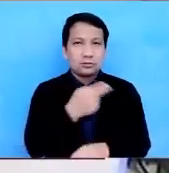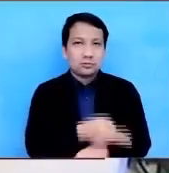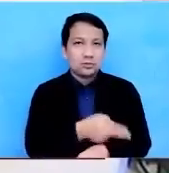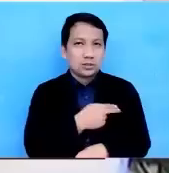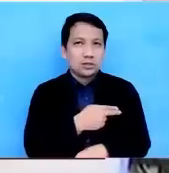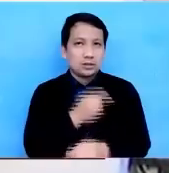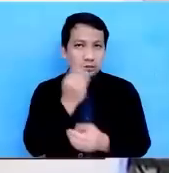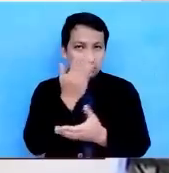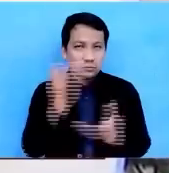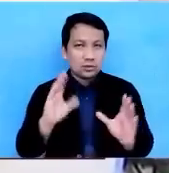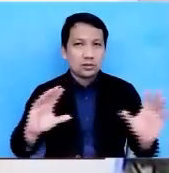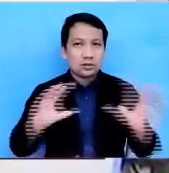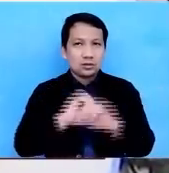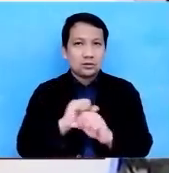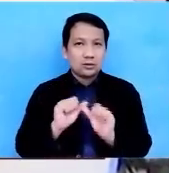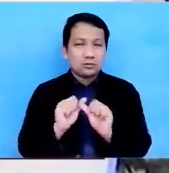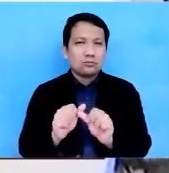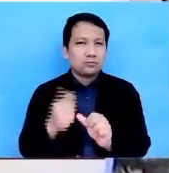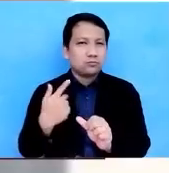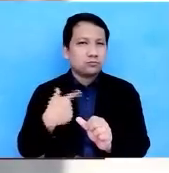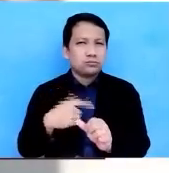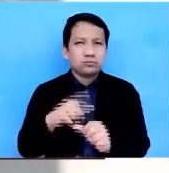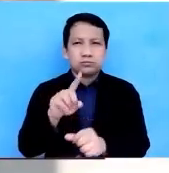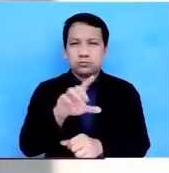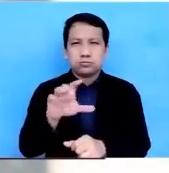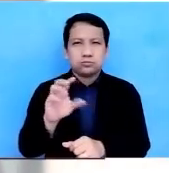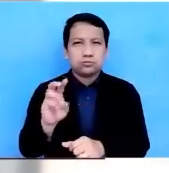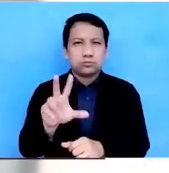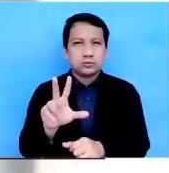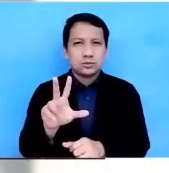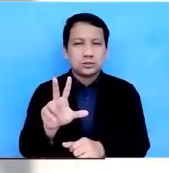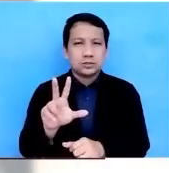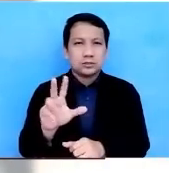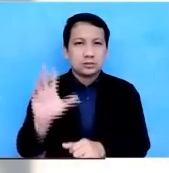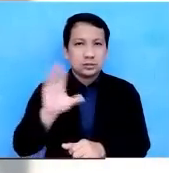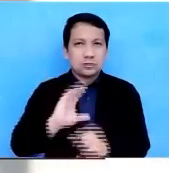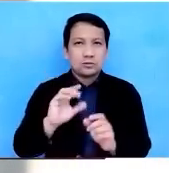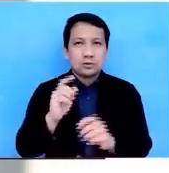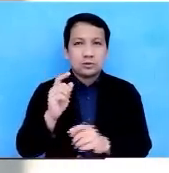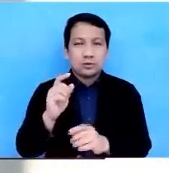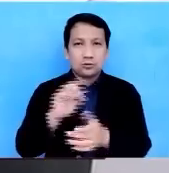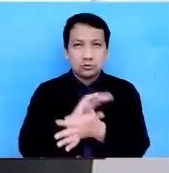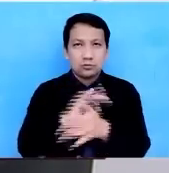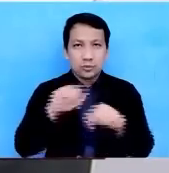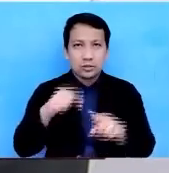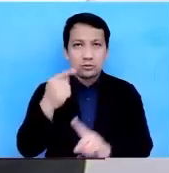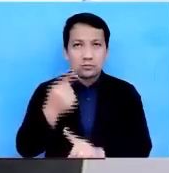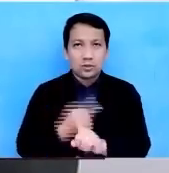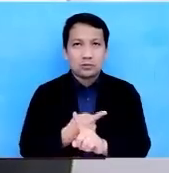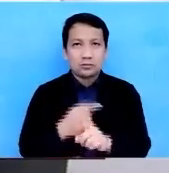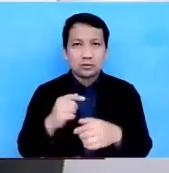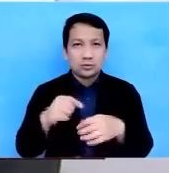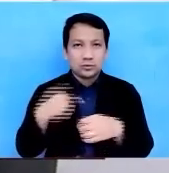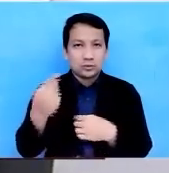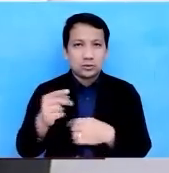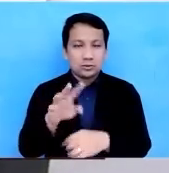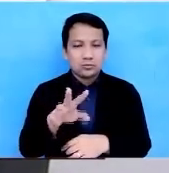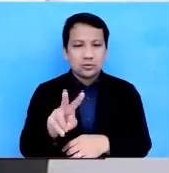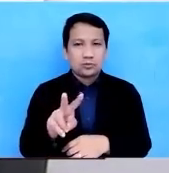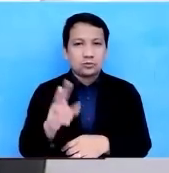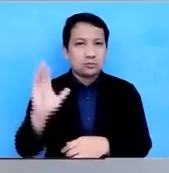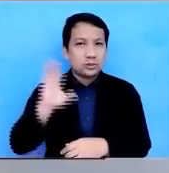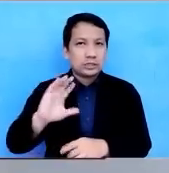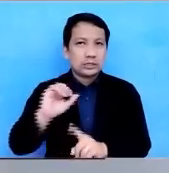Sa buong Tuguegrao, nakapagtala ng 163 COVID cases ngayong buwan kumpara sa 42 cases lamang noong